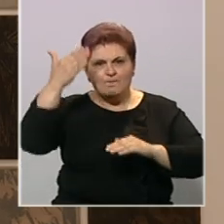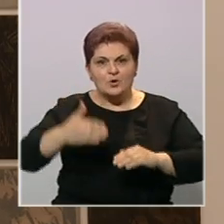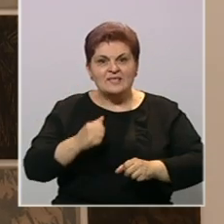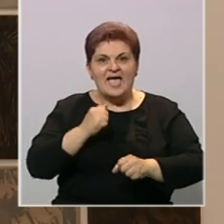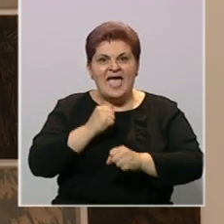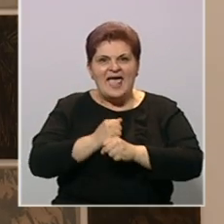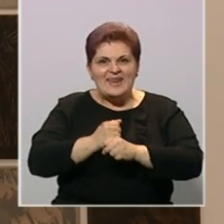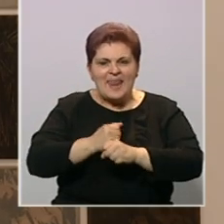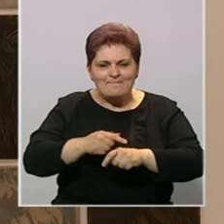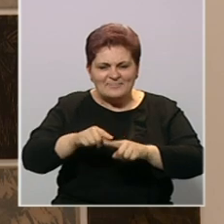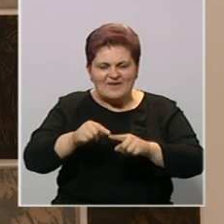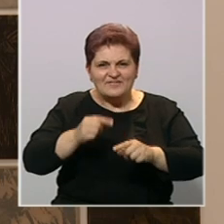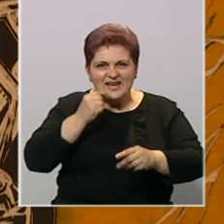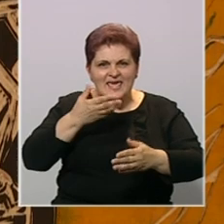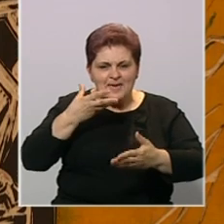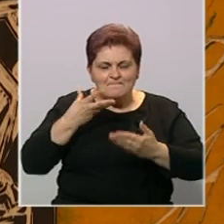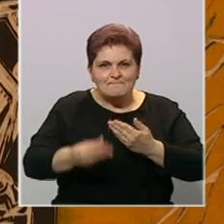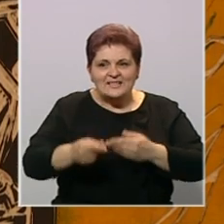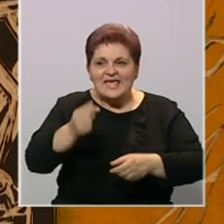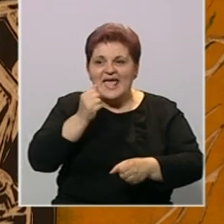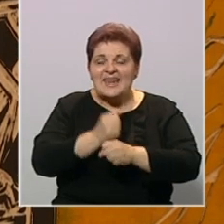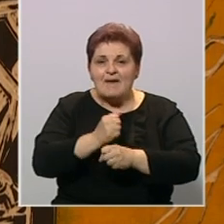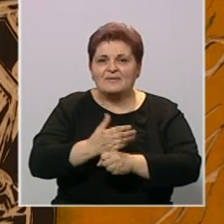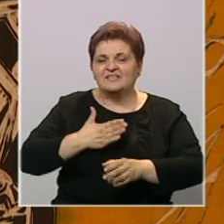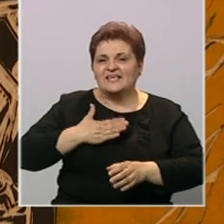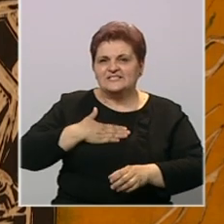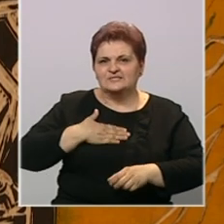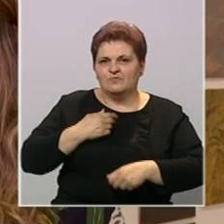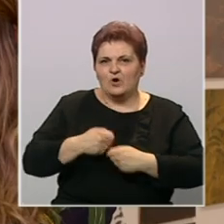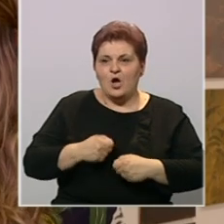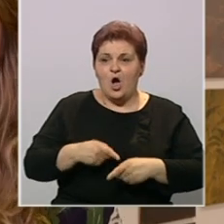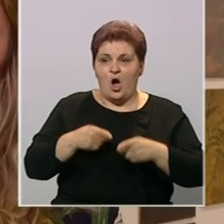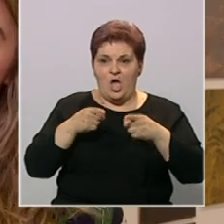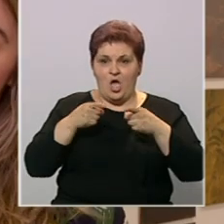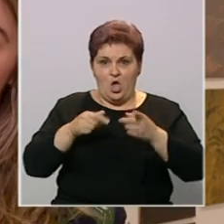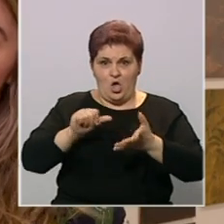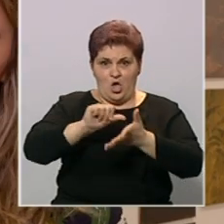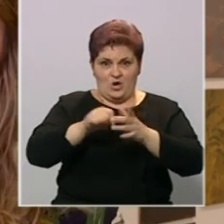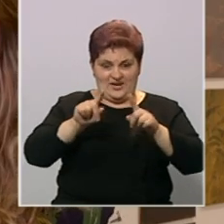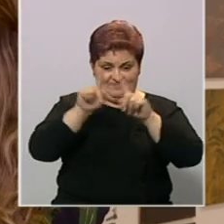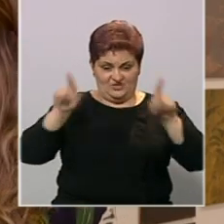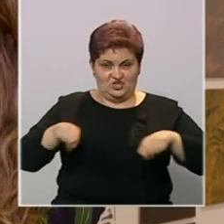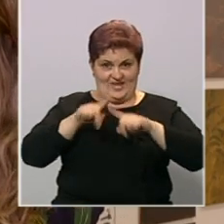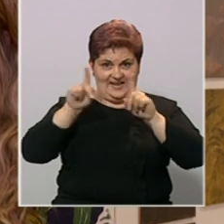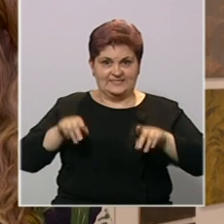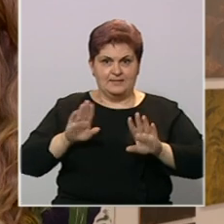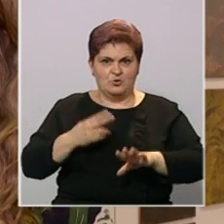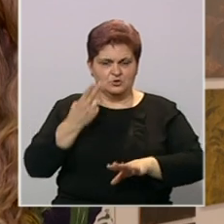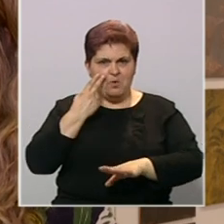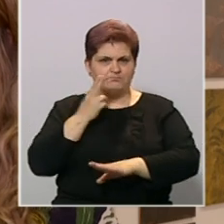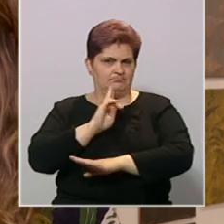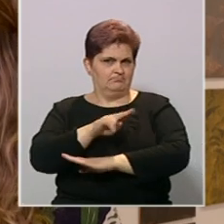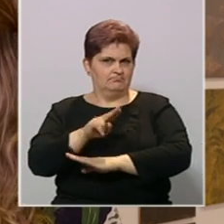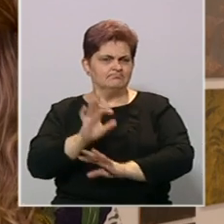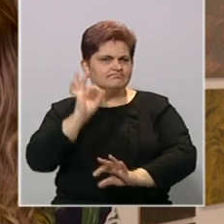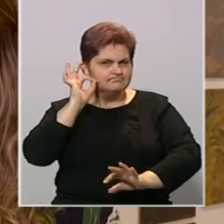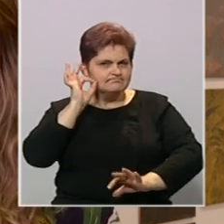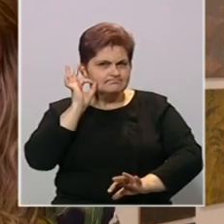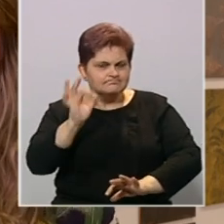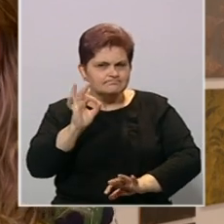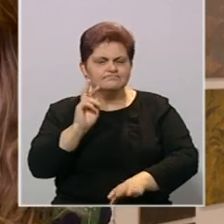u matrice i tako nastavili praviti svoja djela. Ove grafičke listove možemo promatrati kao